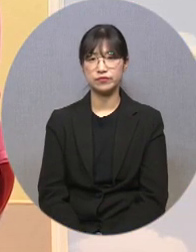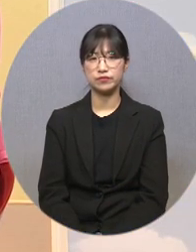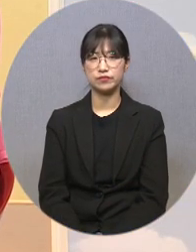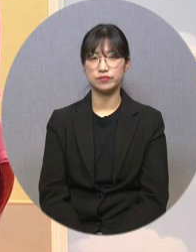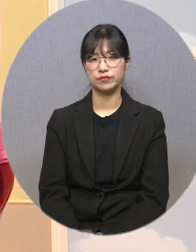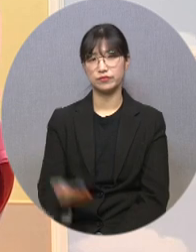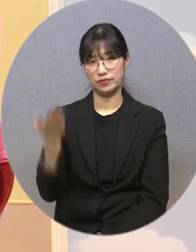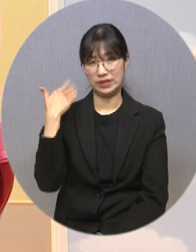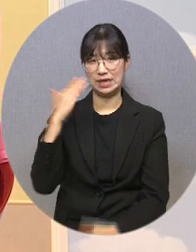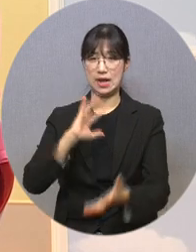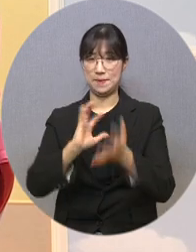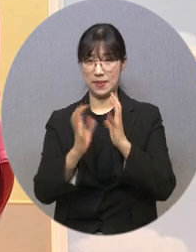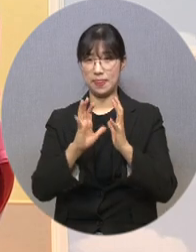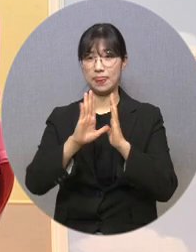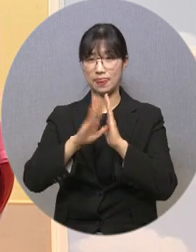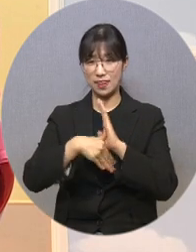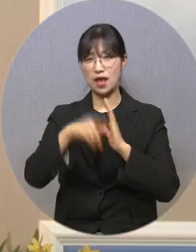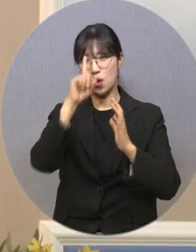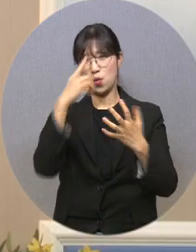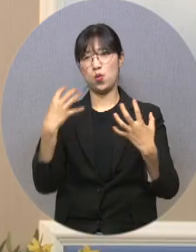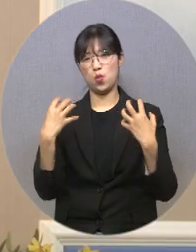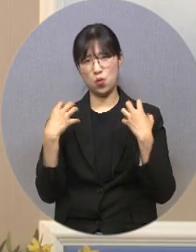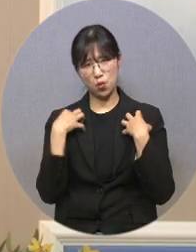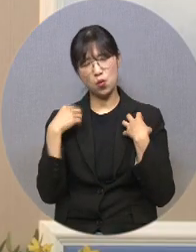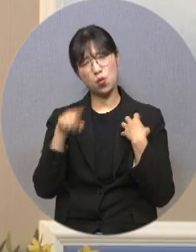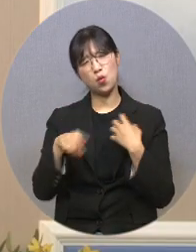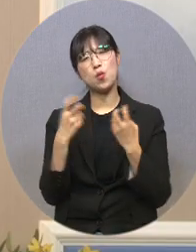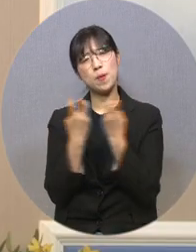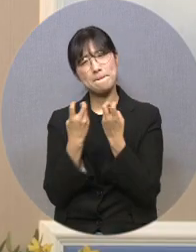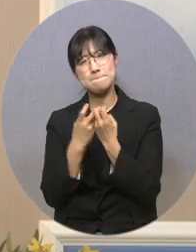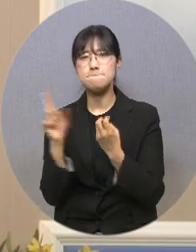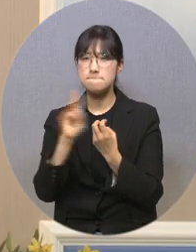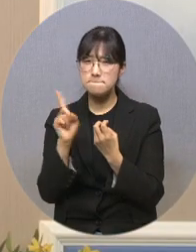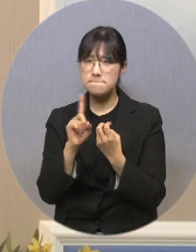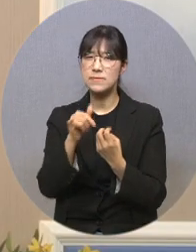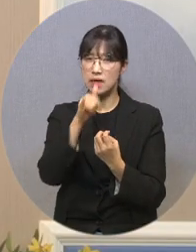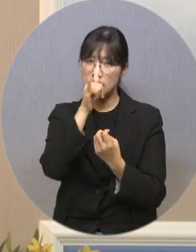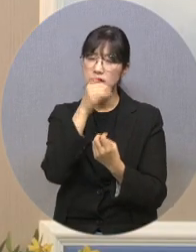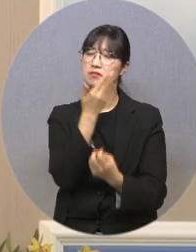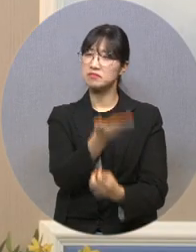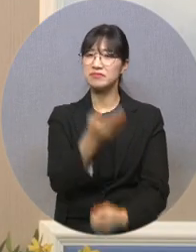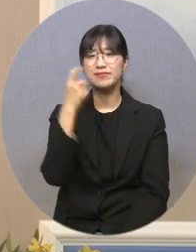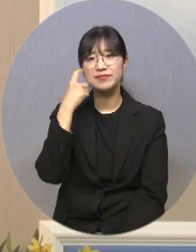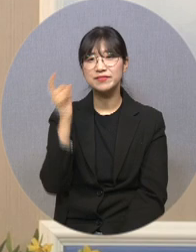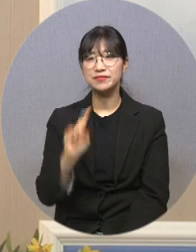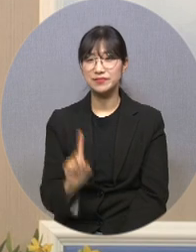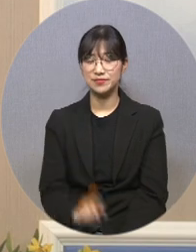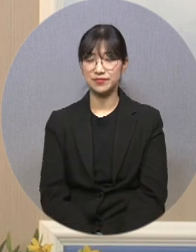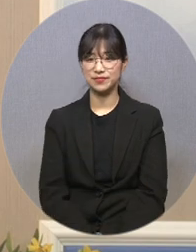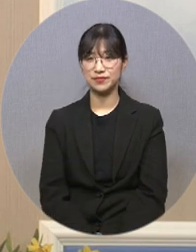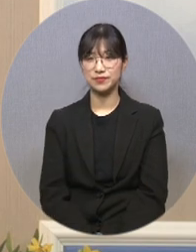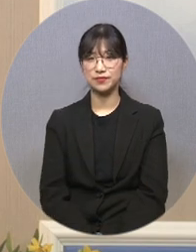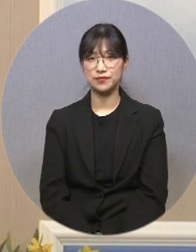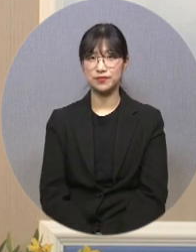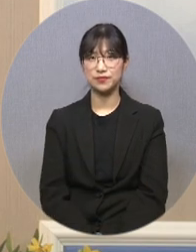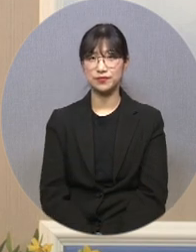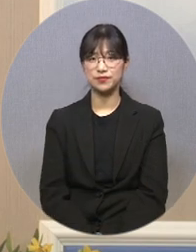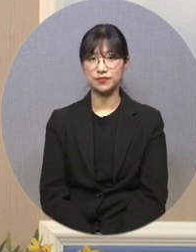지난 간담회에서 도 차원의 많은 대안들이 나왔는데 의원님께서는 어떻게 생각하시는가요? 네.